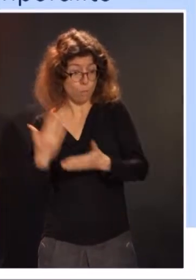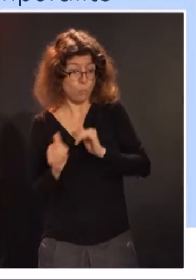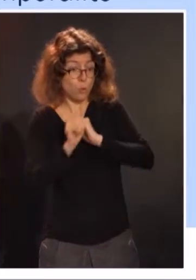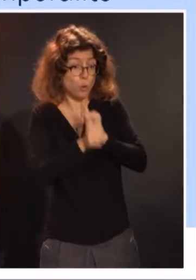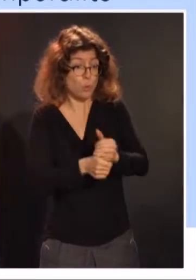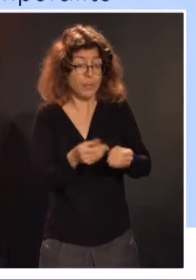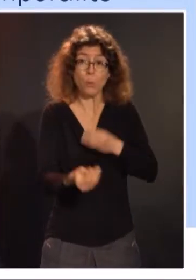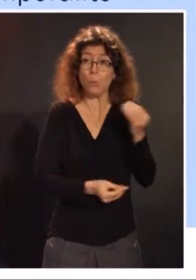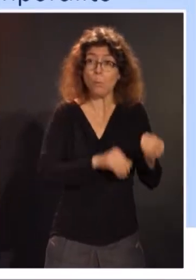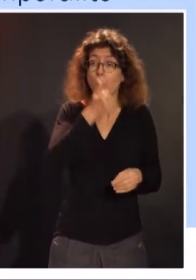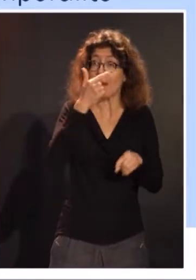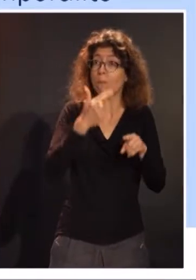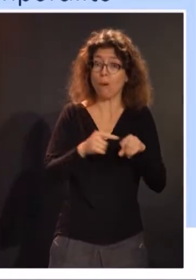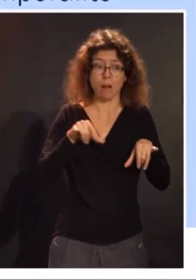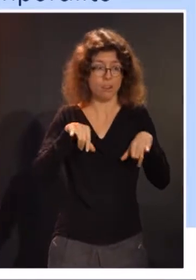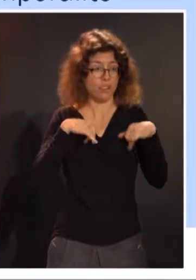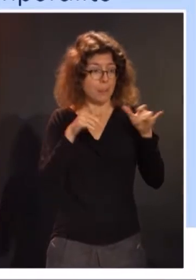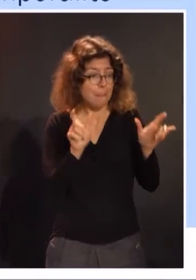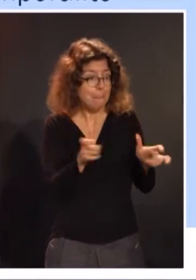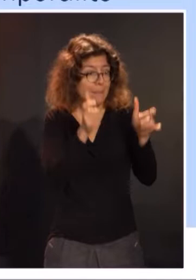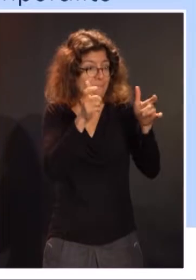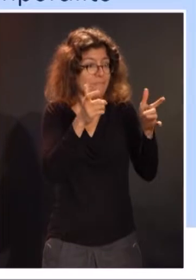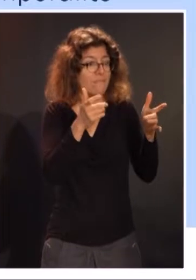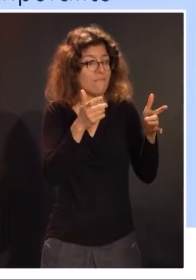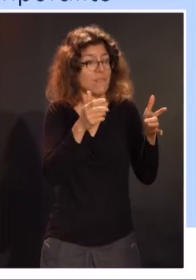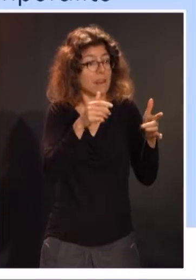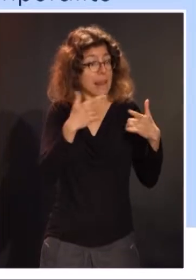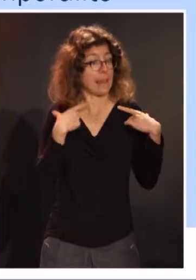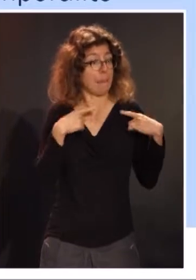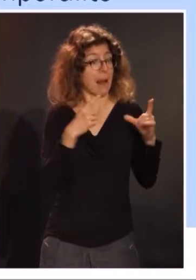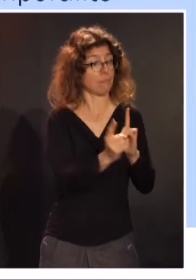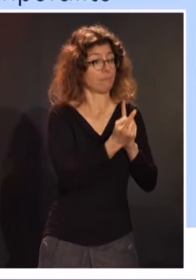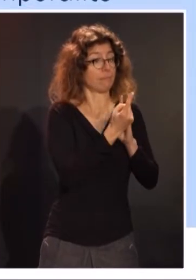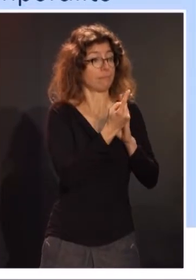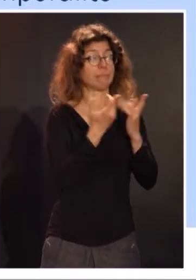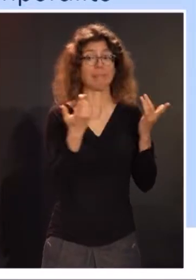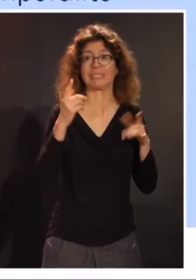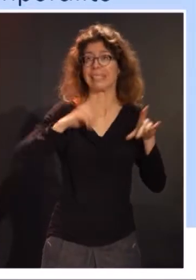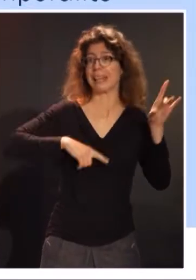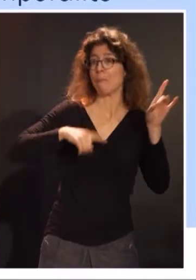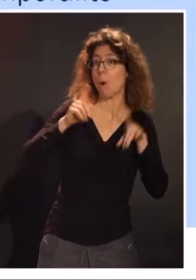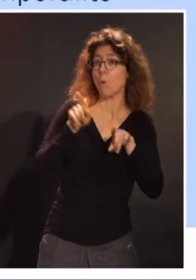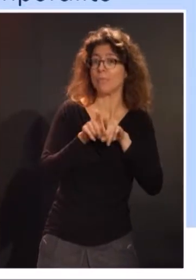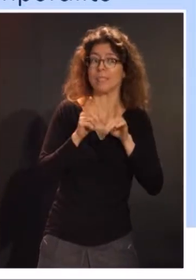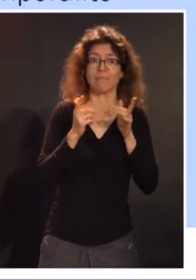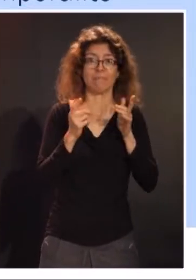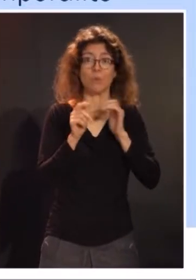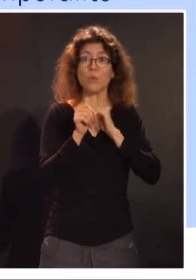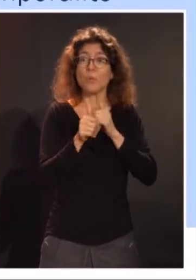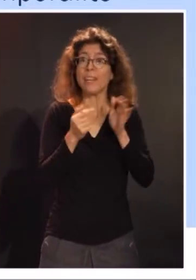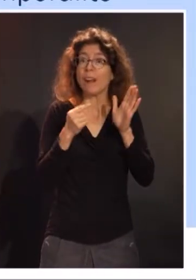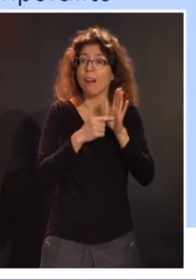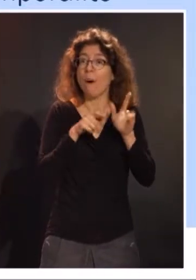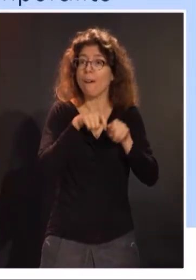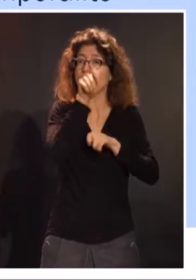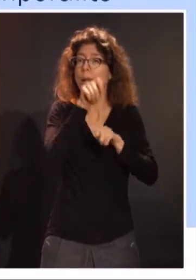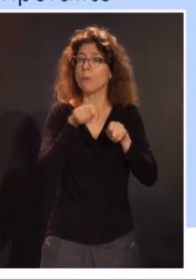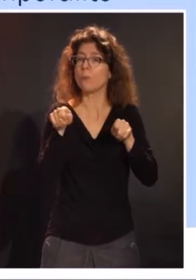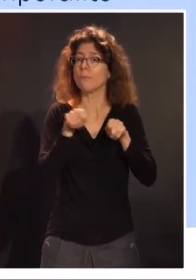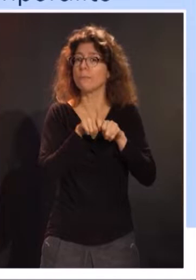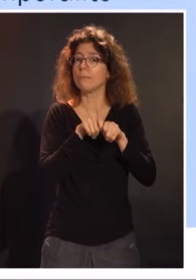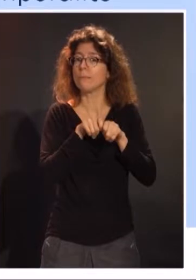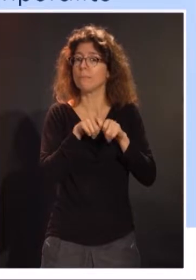première fois qu'on découvre le jeune. Et puis, ça va également dépendre de la temporalité. Donc, est-ce que c'est un besoin qui va être